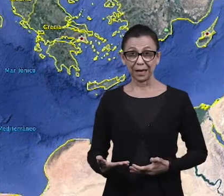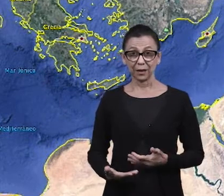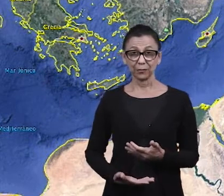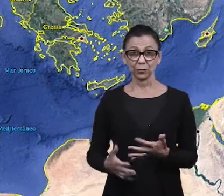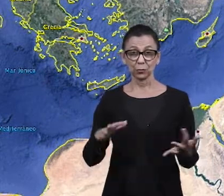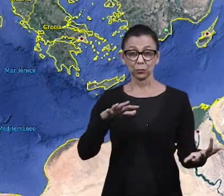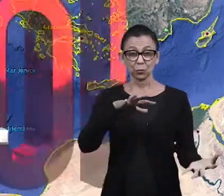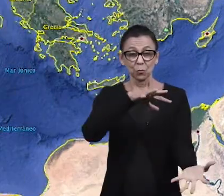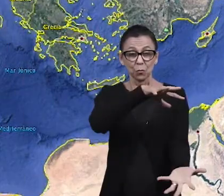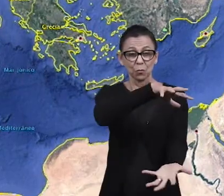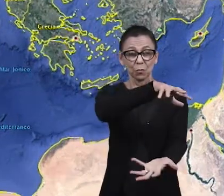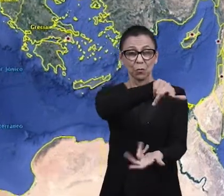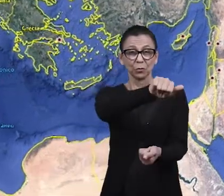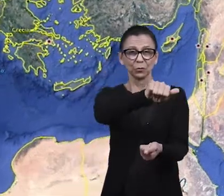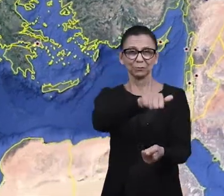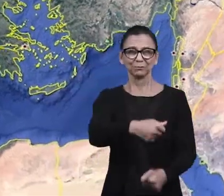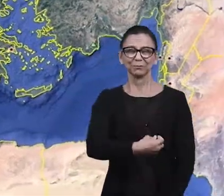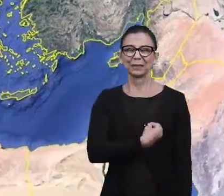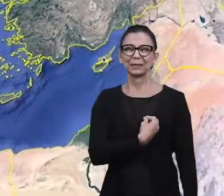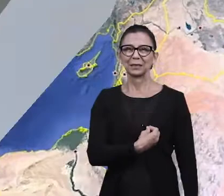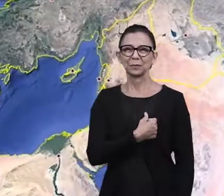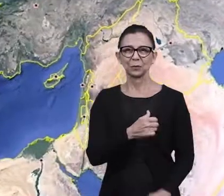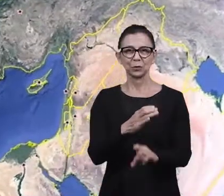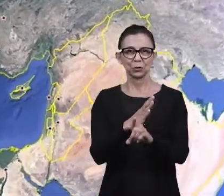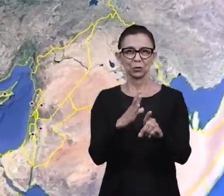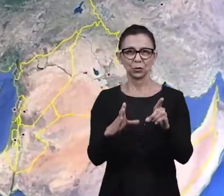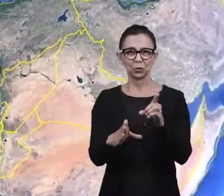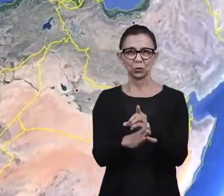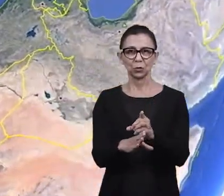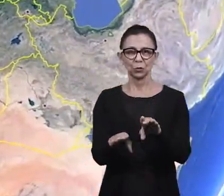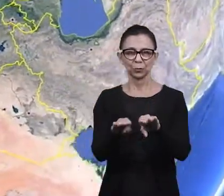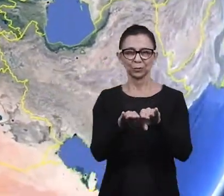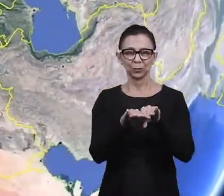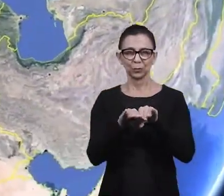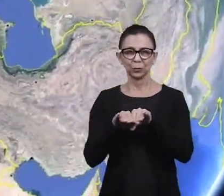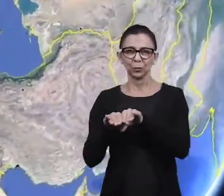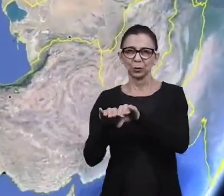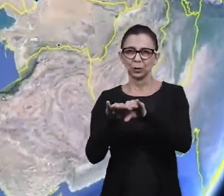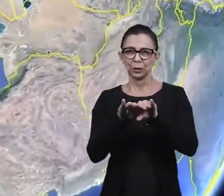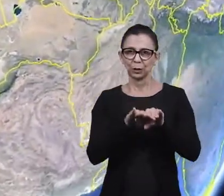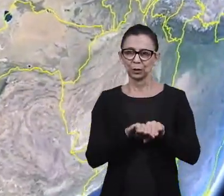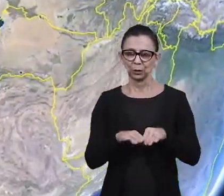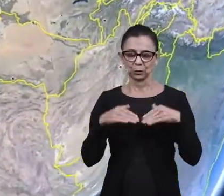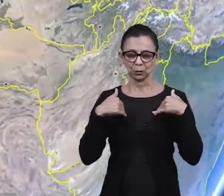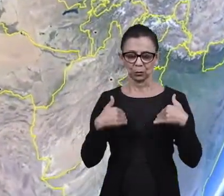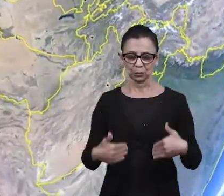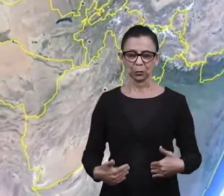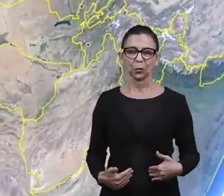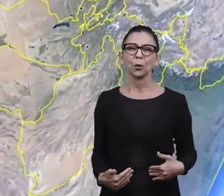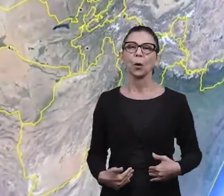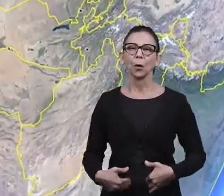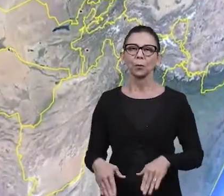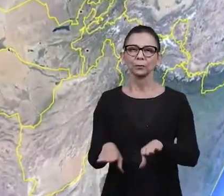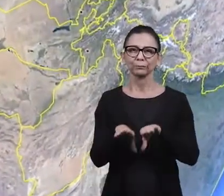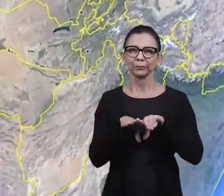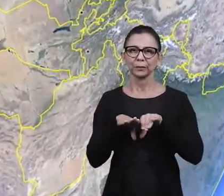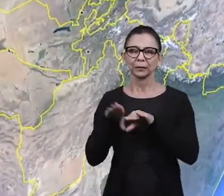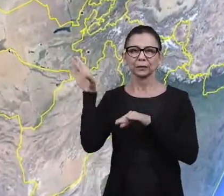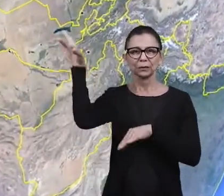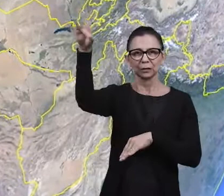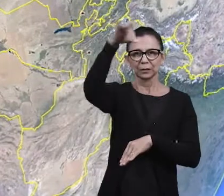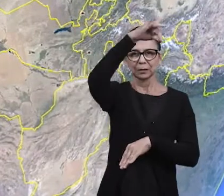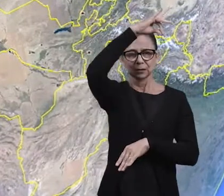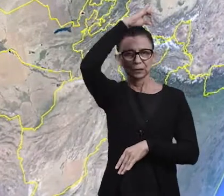Des frères et sœurs de toutes les parties du monde participent dans le même culte, ensemble, dans un même corps et dans un